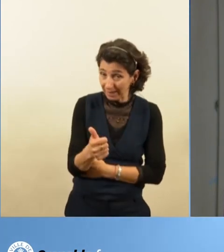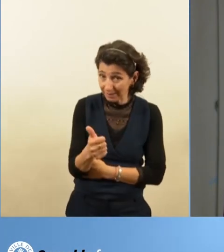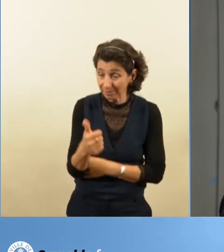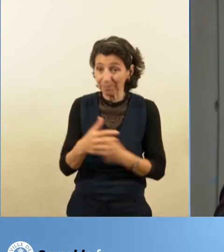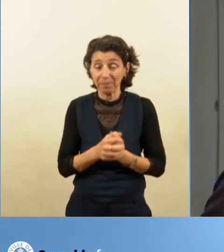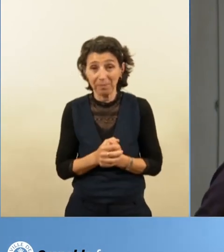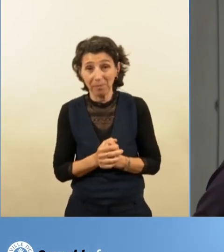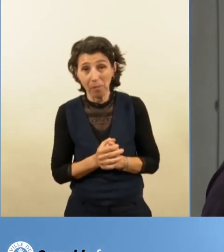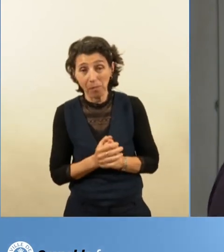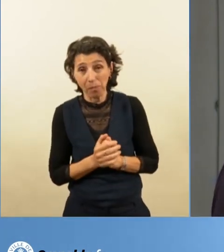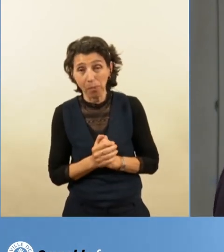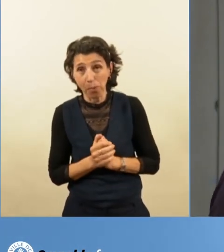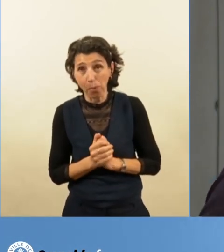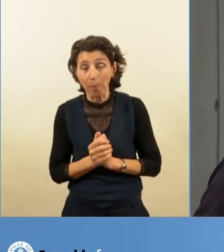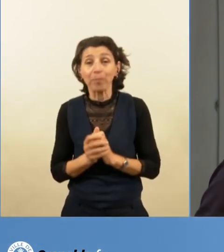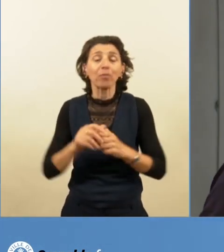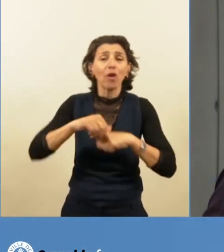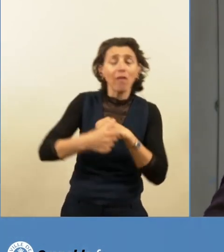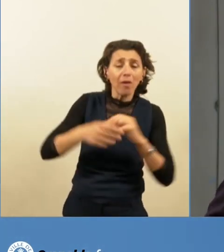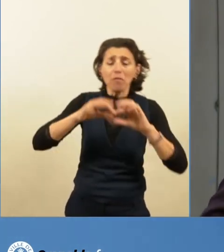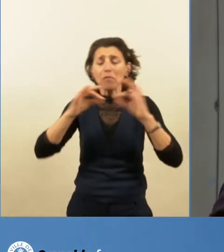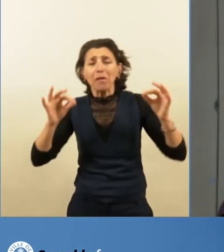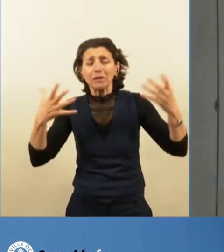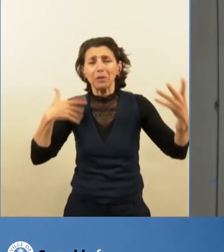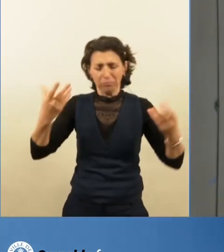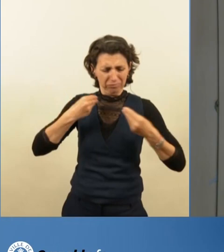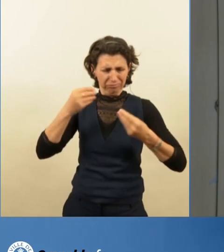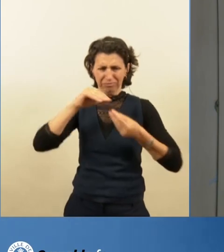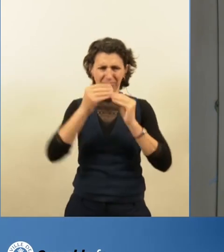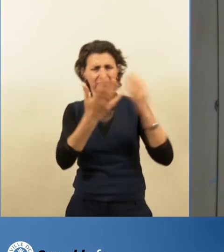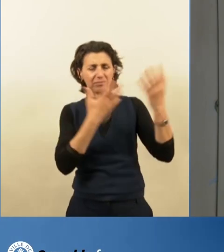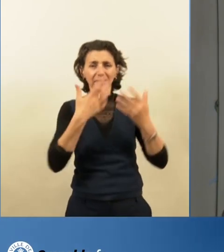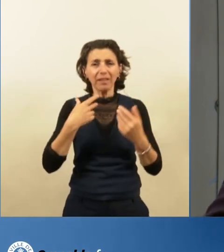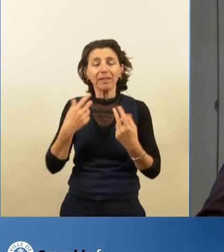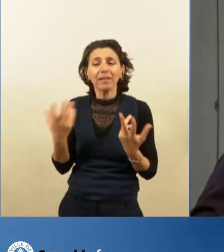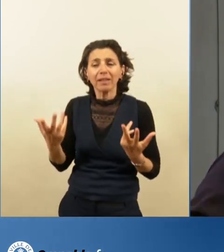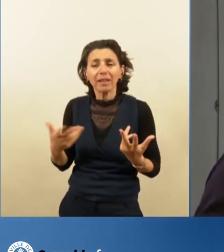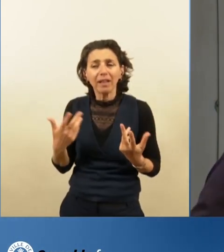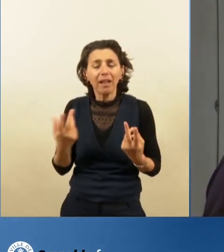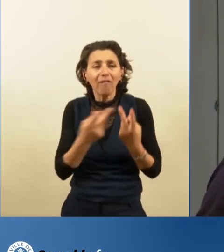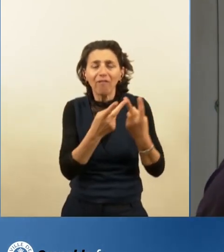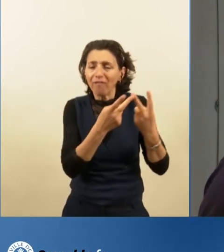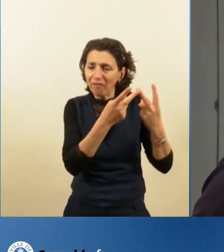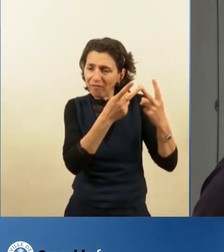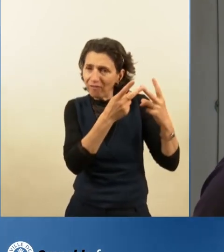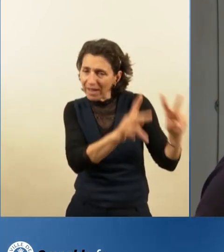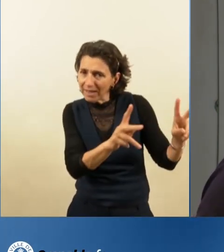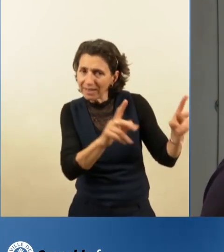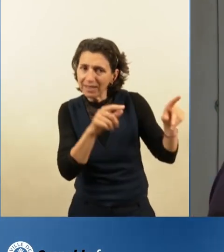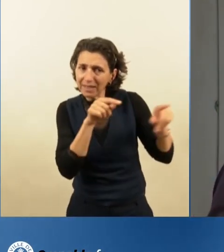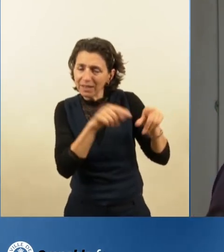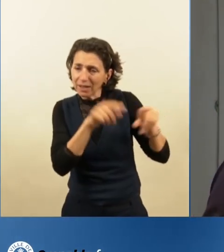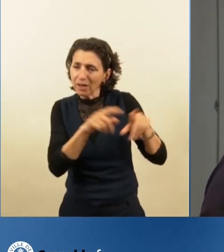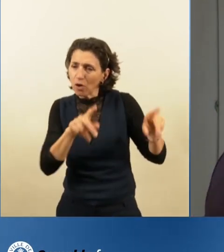alors qui dans la formulation pose un certain nombre de problèmes puisque la ville elle respecte le droit pas la vie des uns et des autres qui sont émis dans des comités de